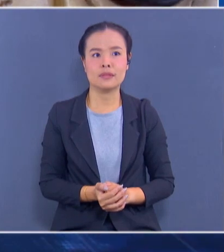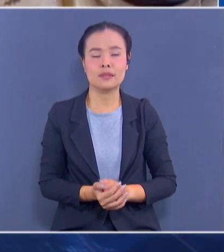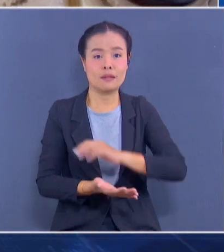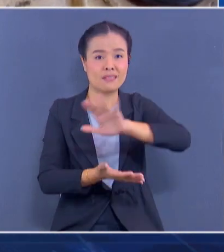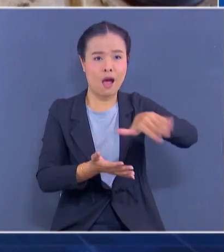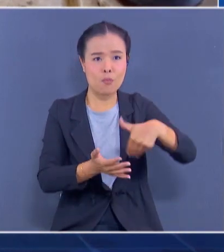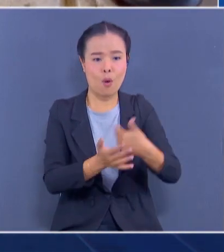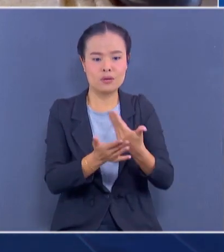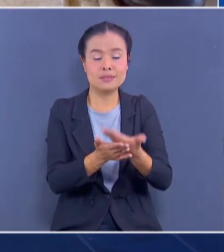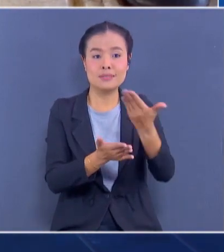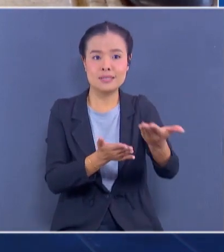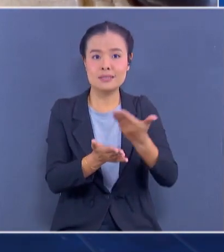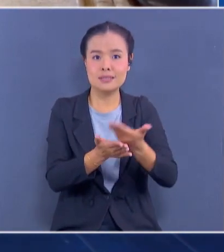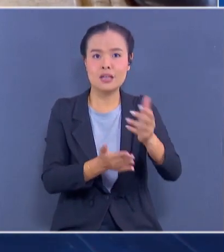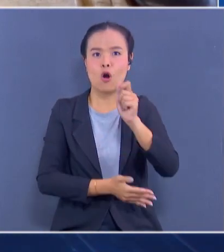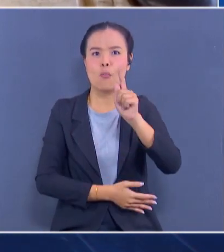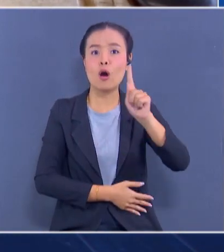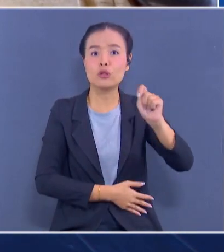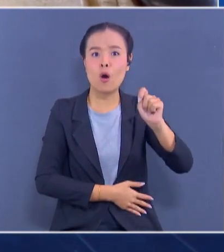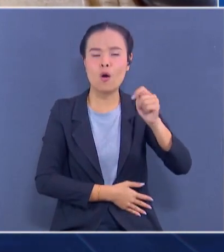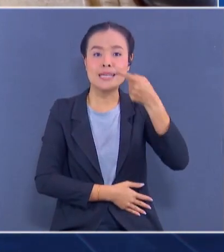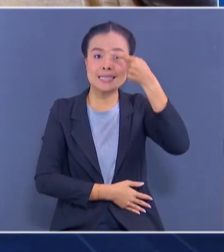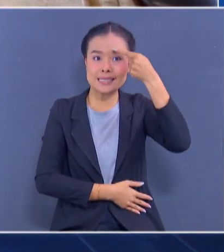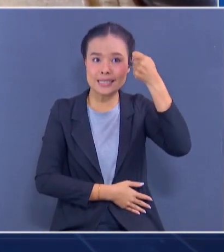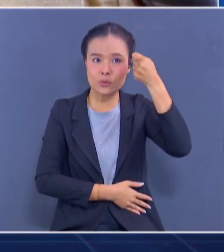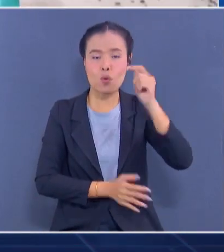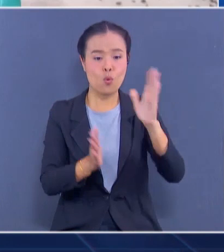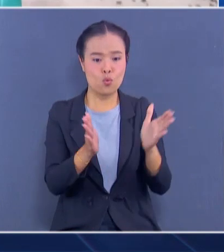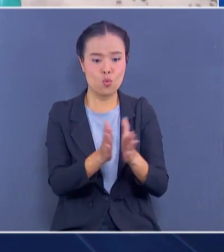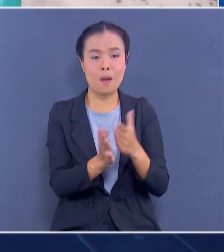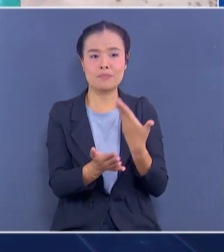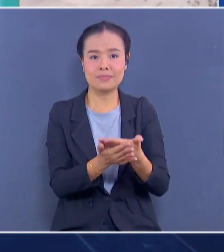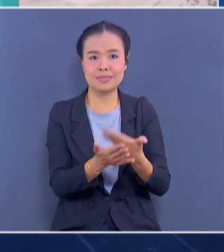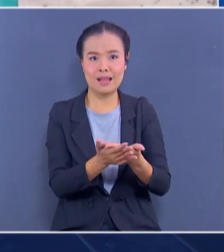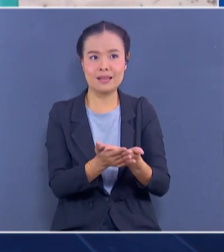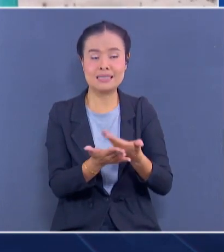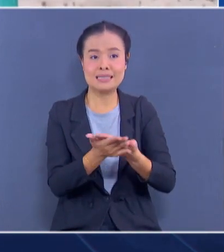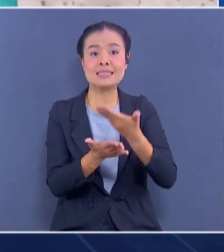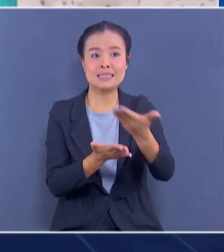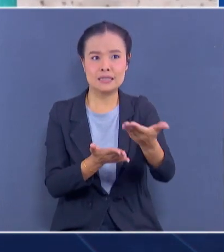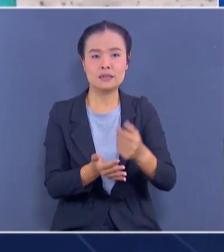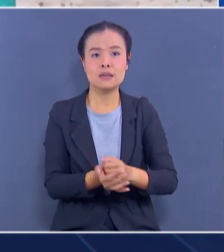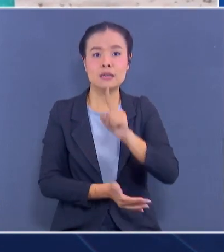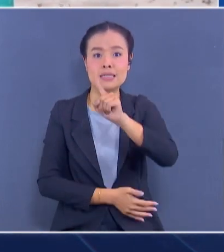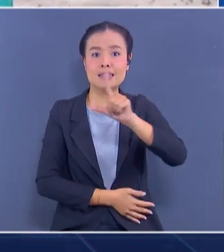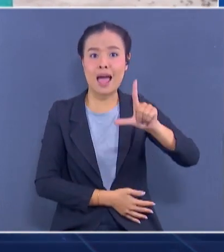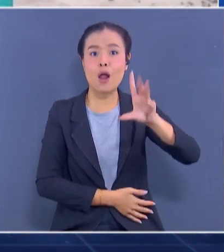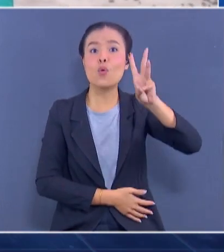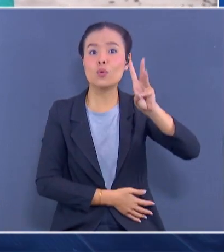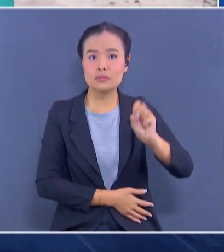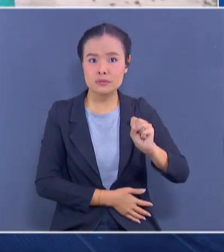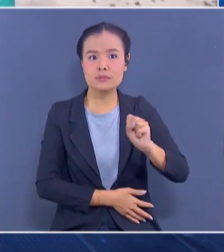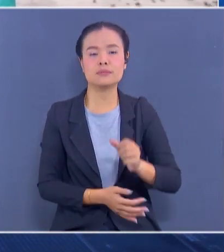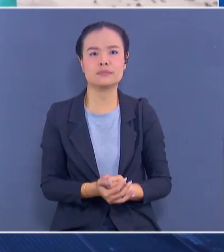ายละเอียดการจัดซื้อจัดจ้างของอบต.สีคิ้วรวมแล้วเบ็ดเสร็จงบประมาณที่ใช้ในการจัดซื้อ